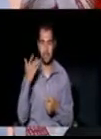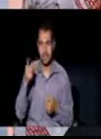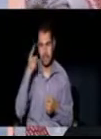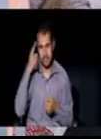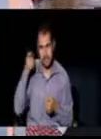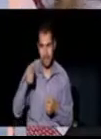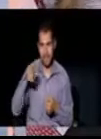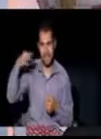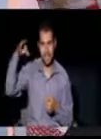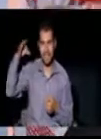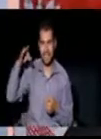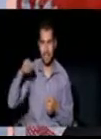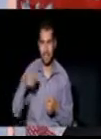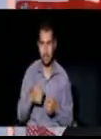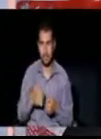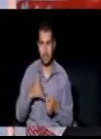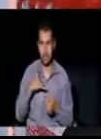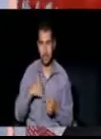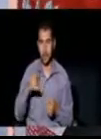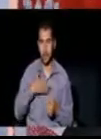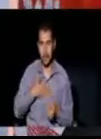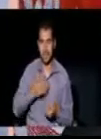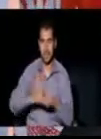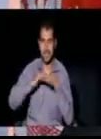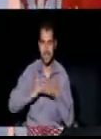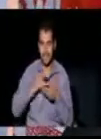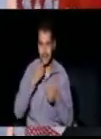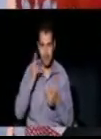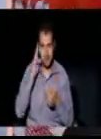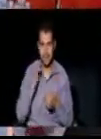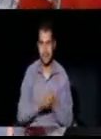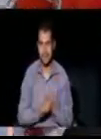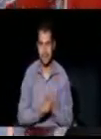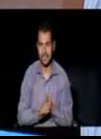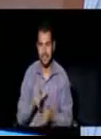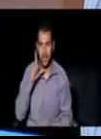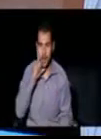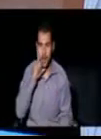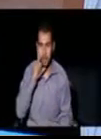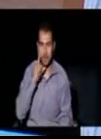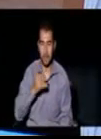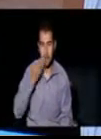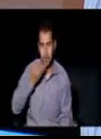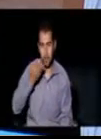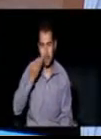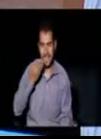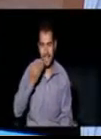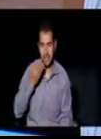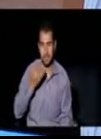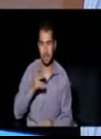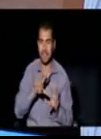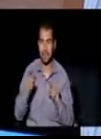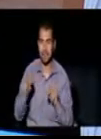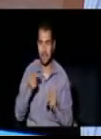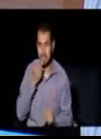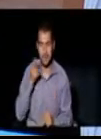عشان تساعد الصم، ربنا يوفقها يا رب. قمر من الناس المتكلمين اللي تحسيها يعني هي من الصم من